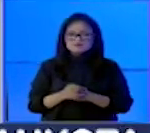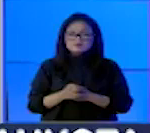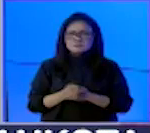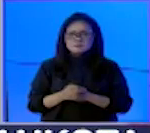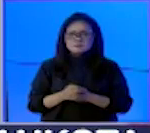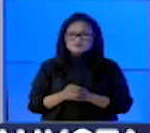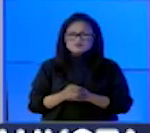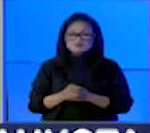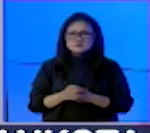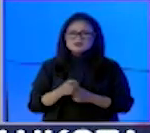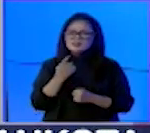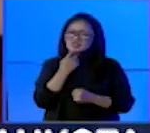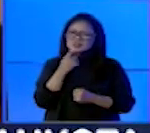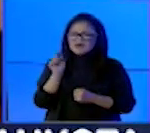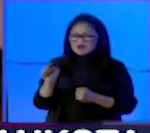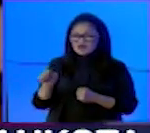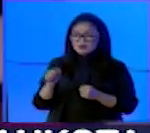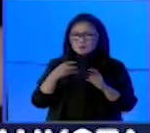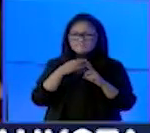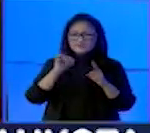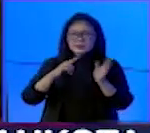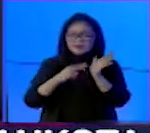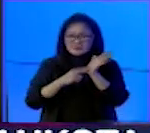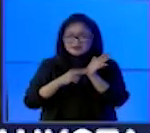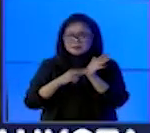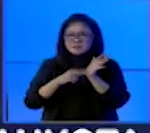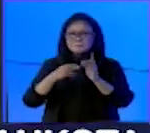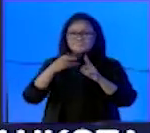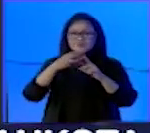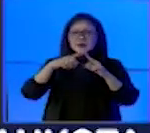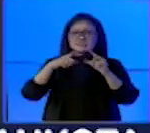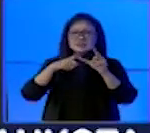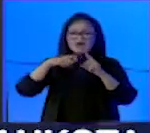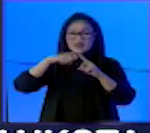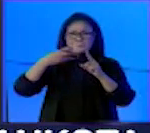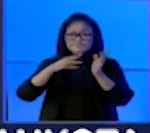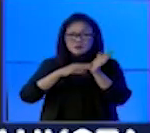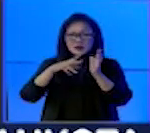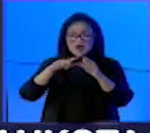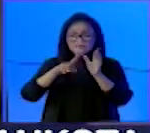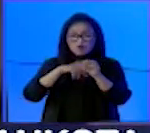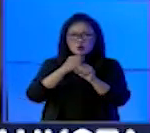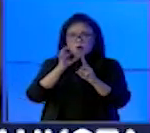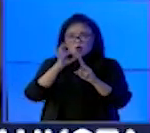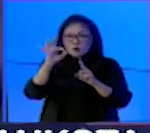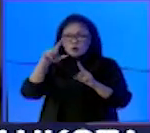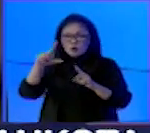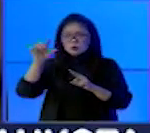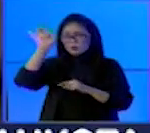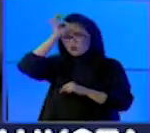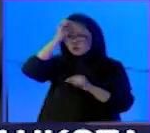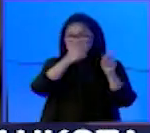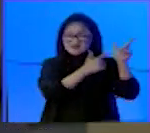Menanggapi hal tersebut, Badan Kesatuan Bangsa dan Politik, Bakesbangpol Kabupaten Garut bersama TNI Polri dan Kejaksaan Negeri Garut